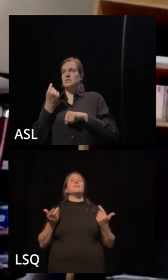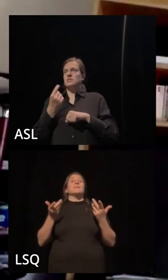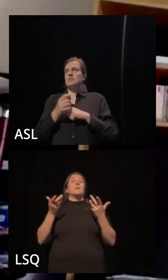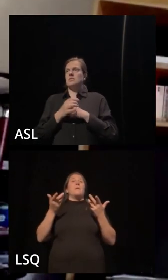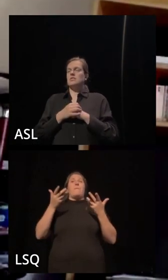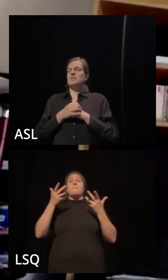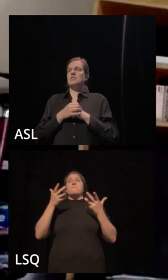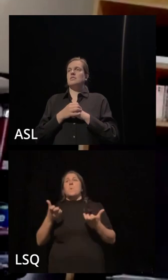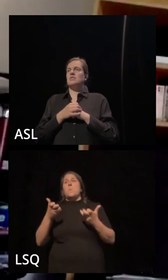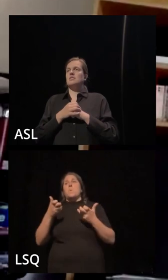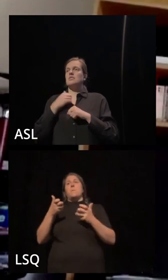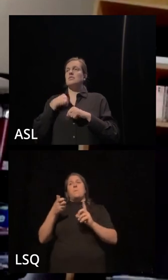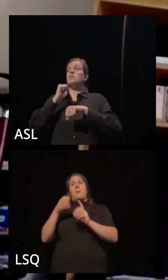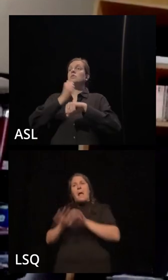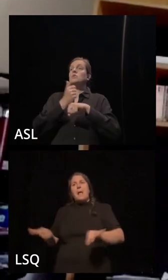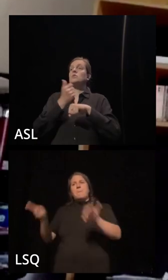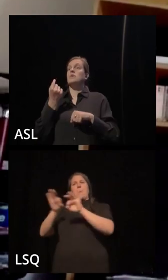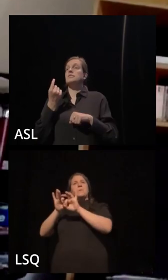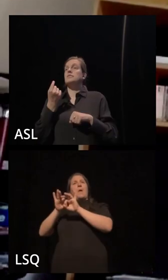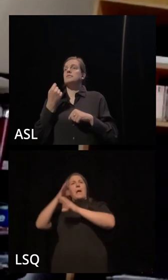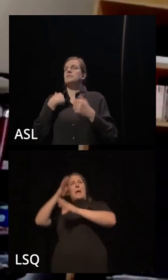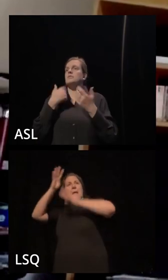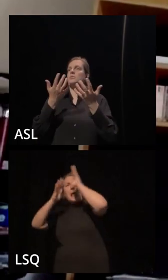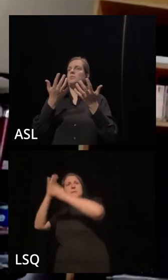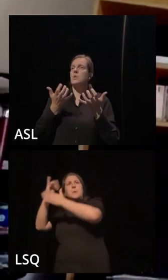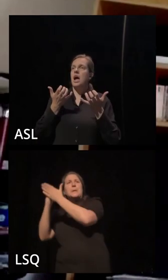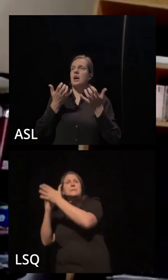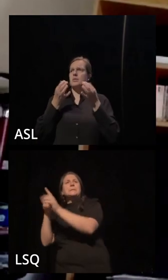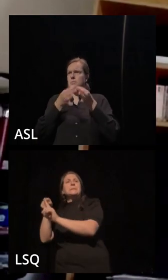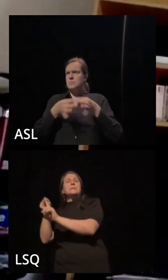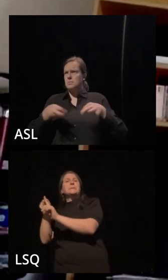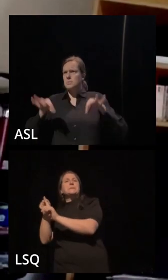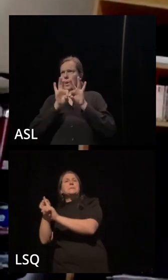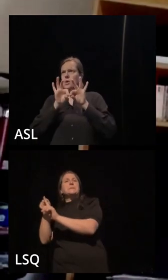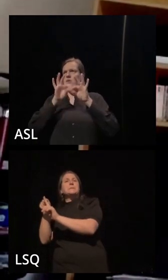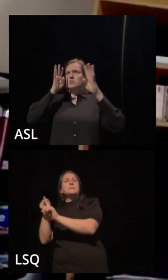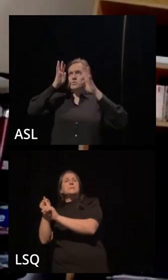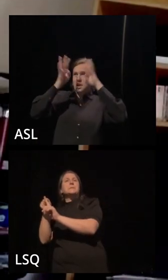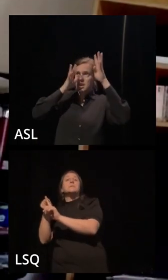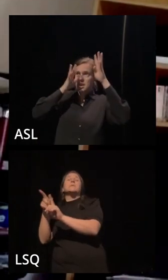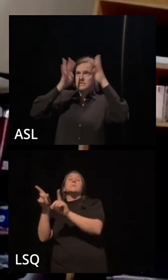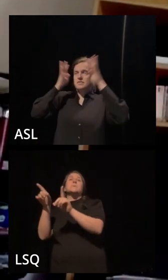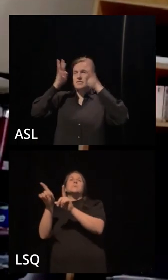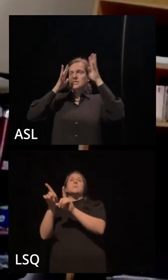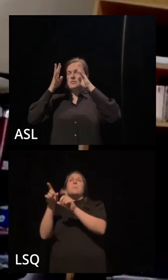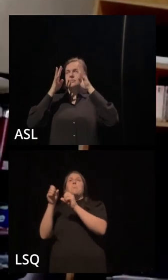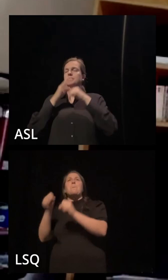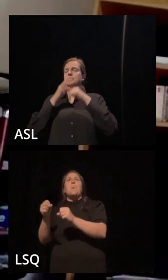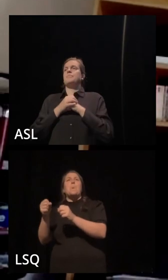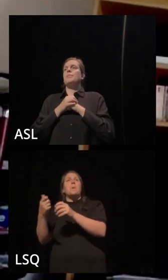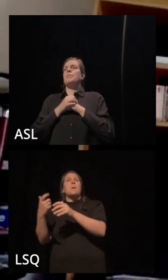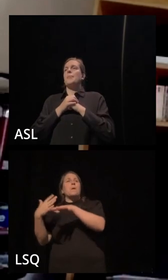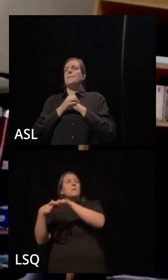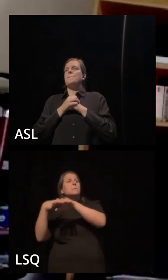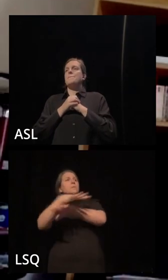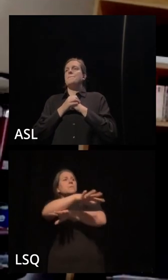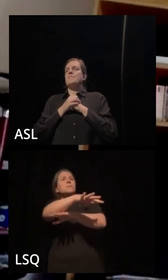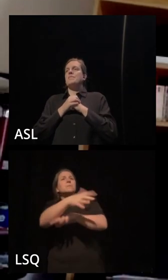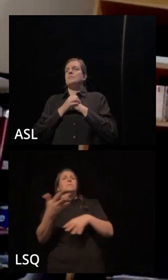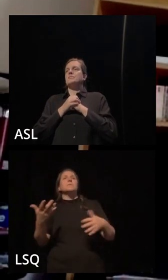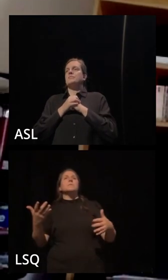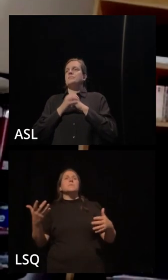à la réalisation artistique et par ailleurs au fait que ça puisse agir,